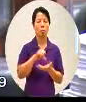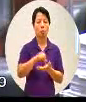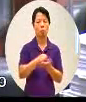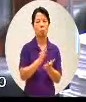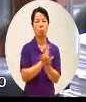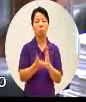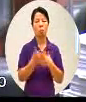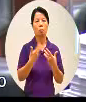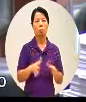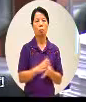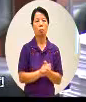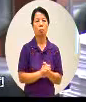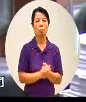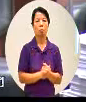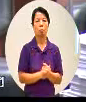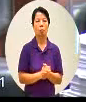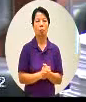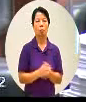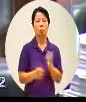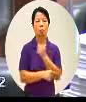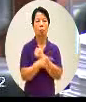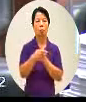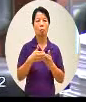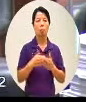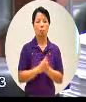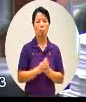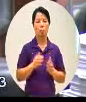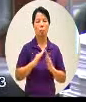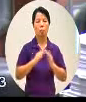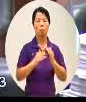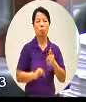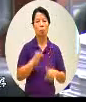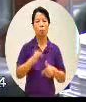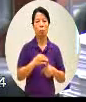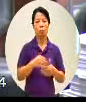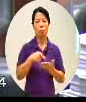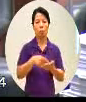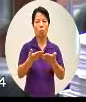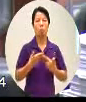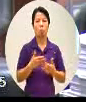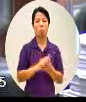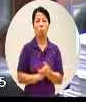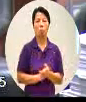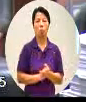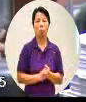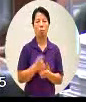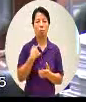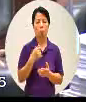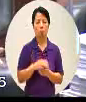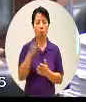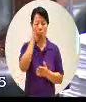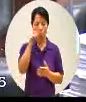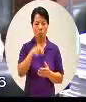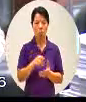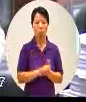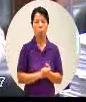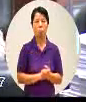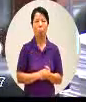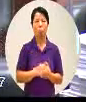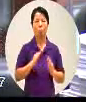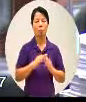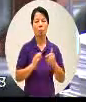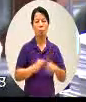啦。结果啊，你甲我讲要用市价我征收，啊，那么我就好不容易去找一块人有市